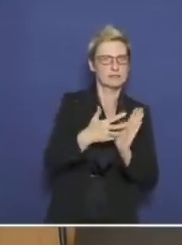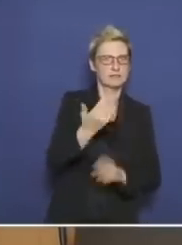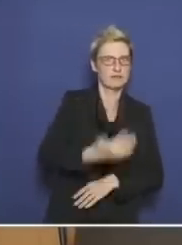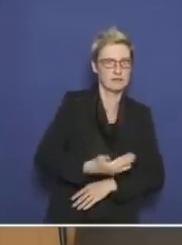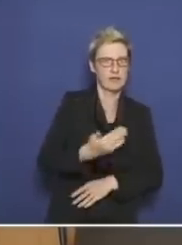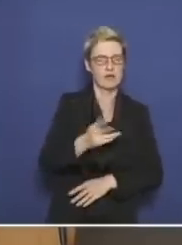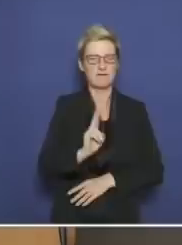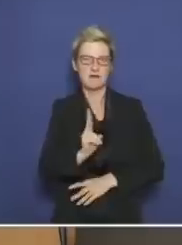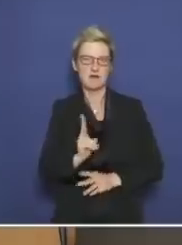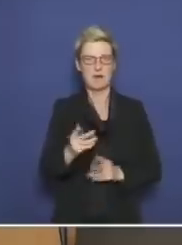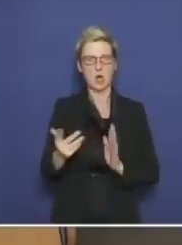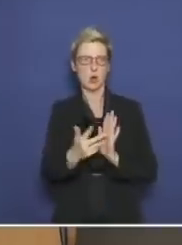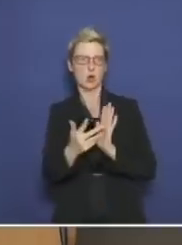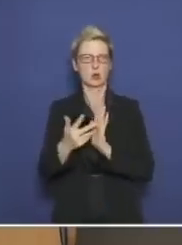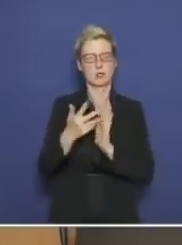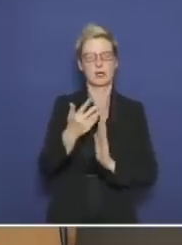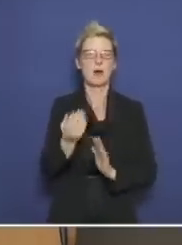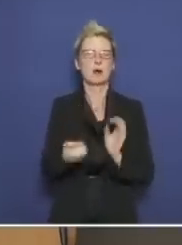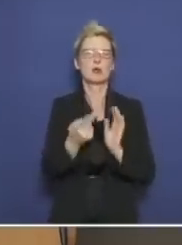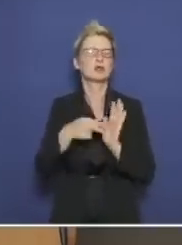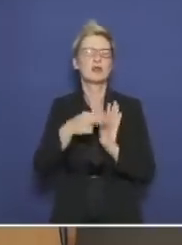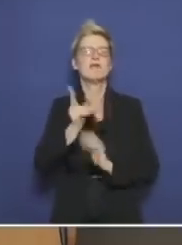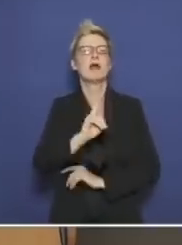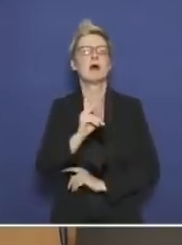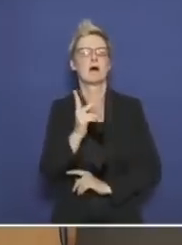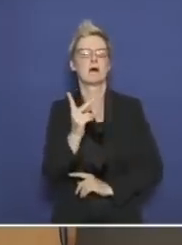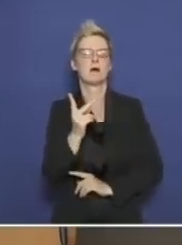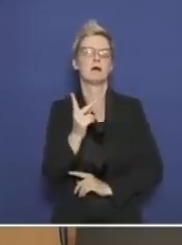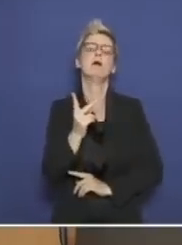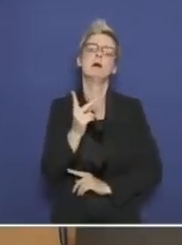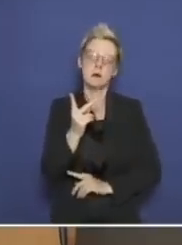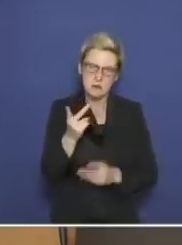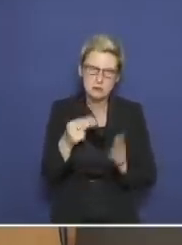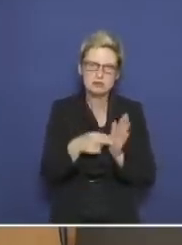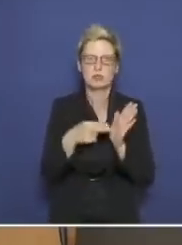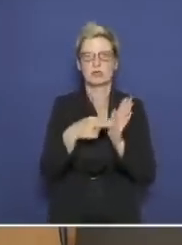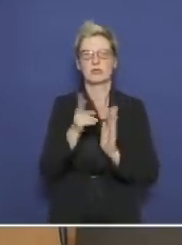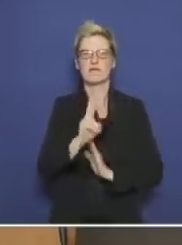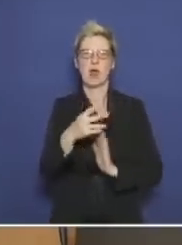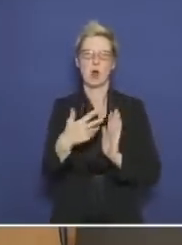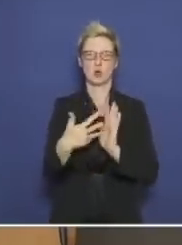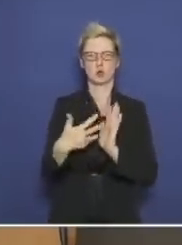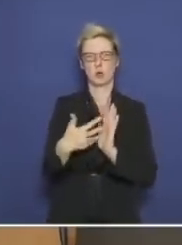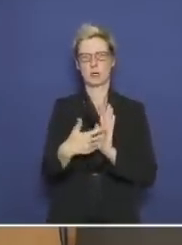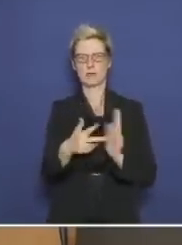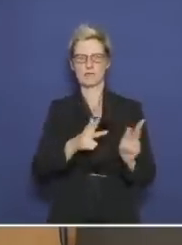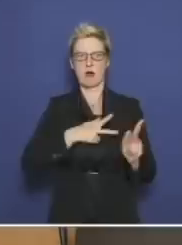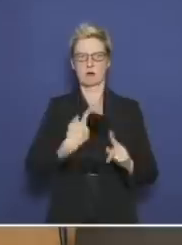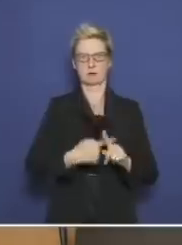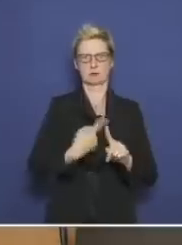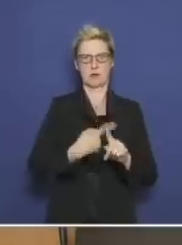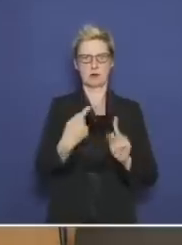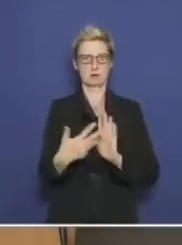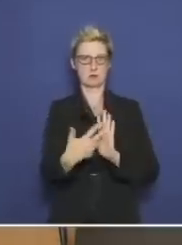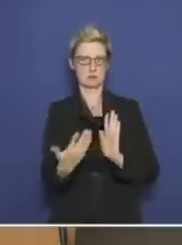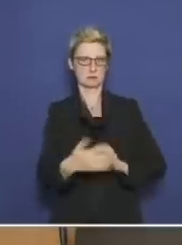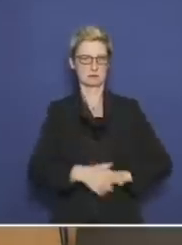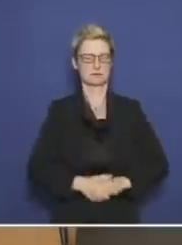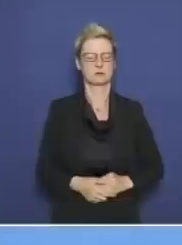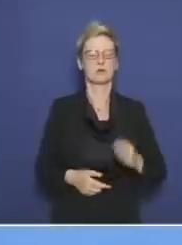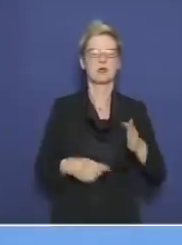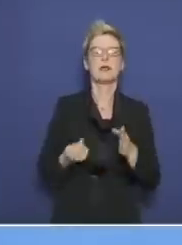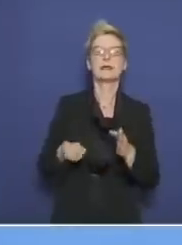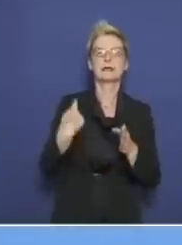also wie ist denn jetzt der Stand jetzt? Also wer würde denn kontrollieren, wer ist da zuständig? Also ich habe ja gestern Morgen mit den Kolleginnen und Kollegen aus